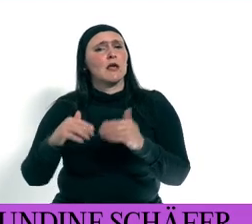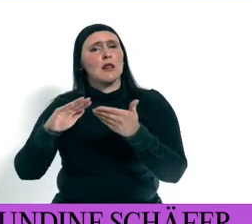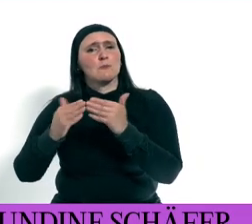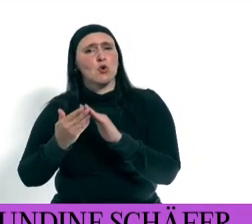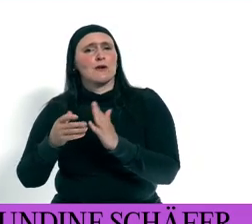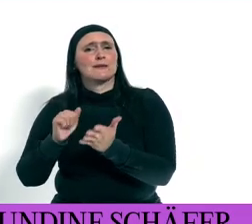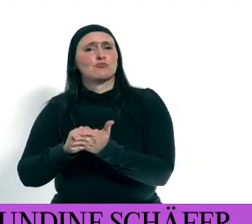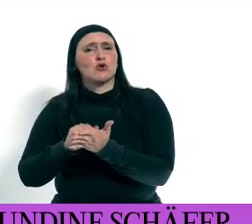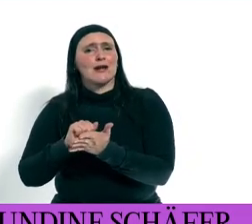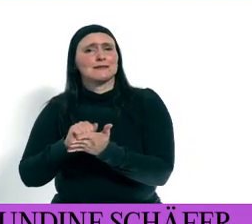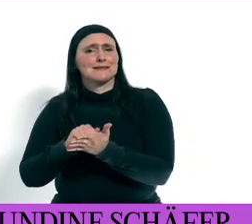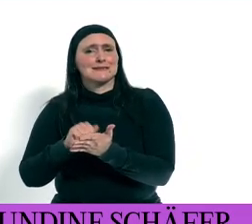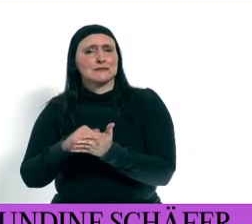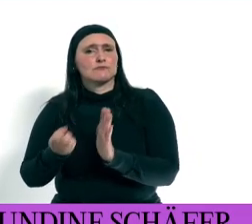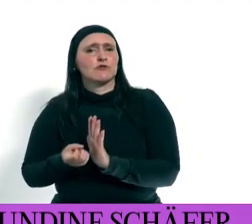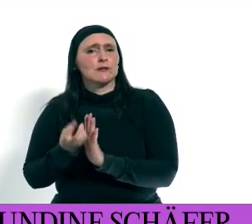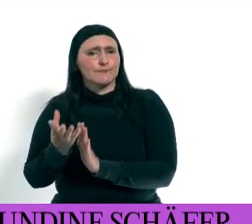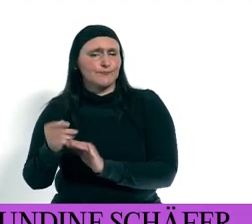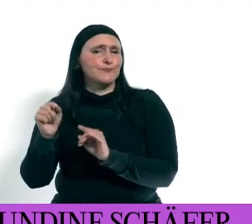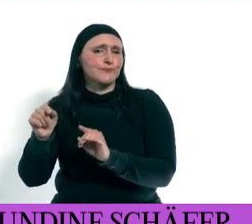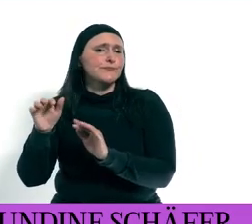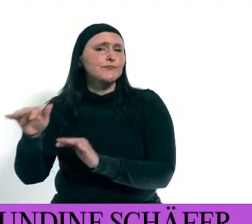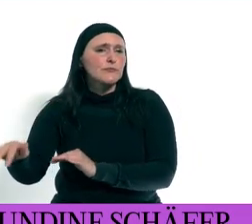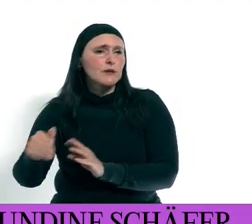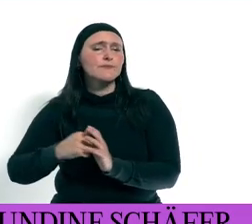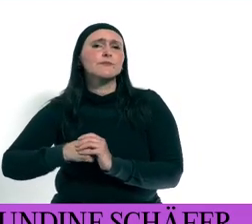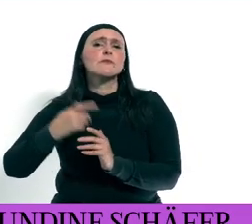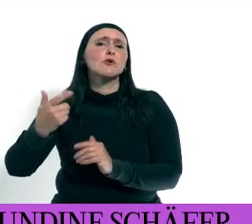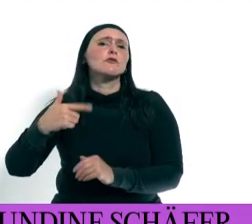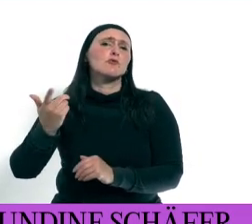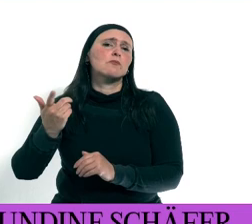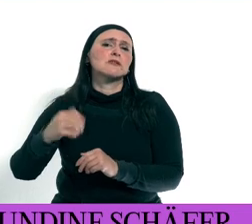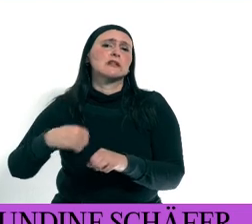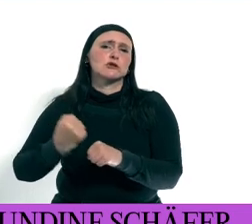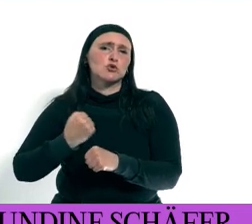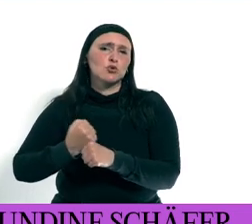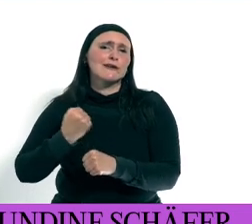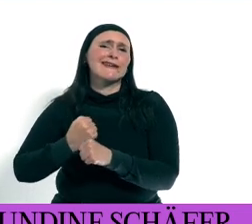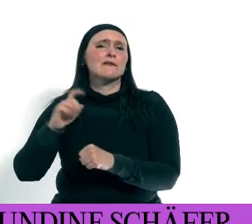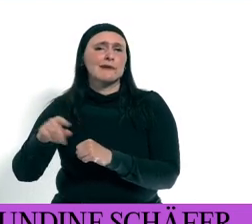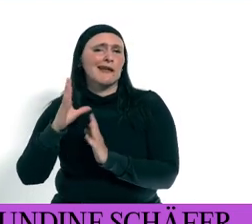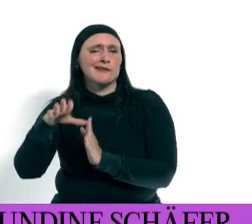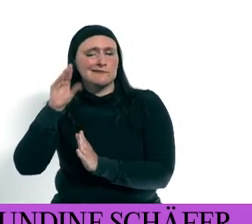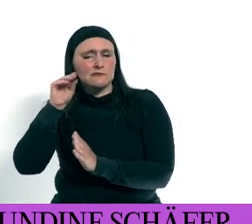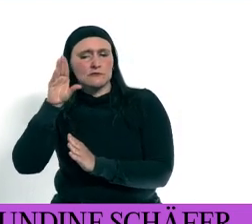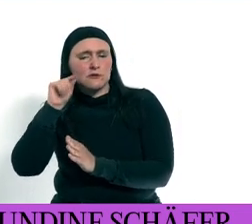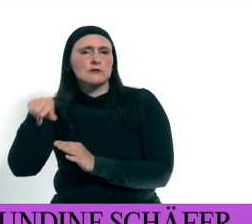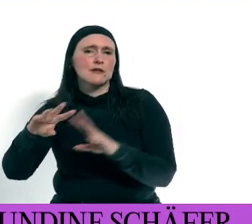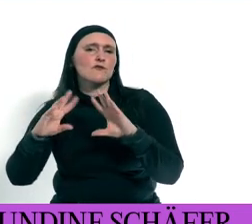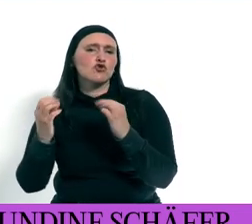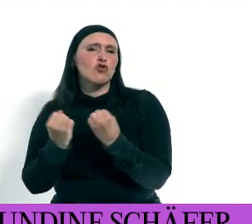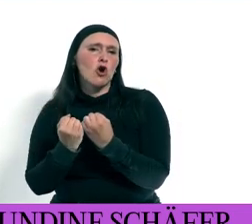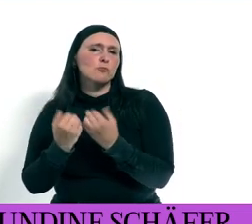Und auch die Lumbung Press ist dabei. Das Ganze ist ein Learning by